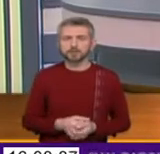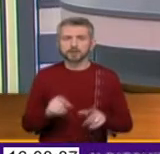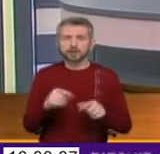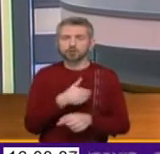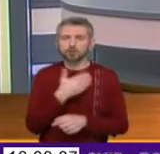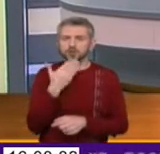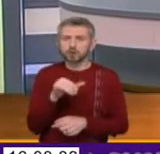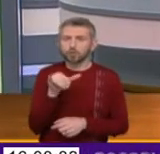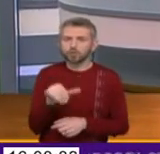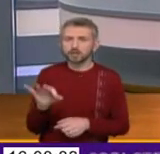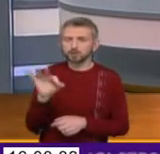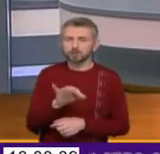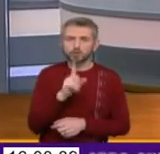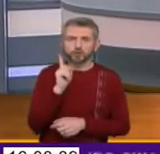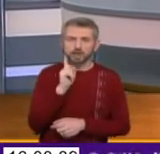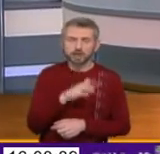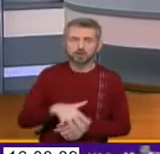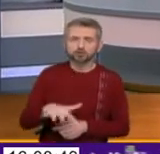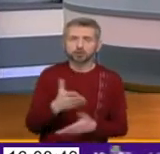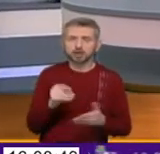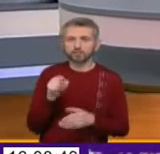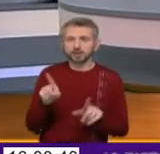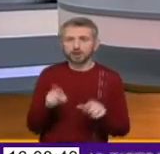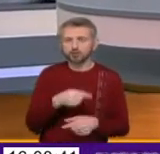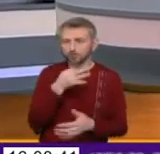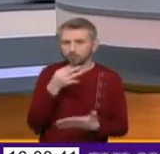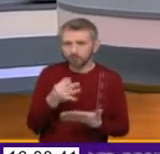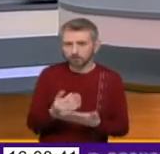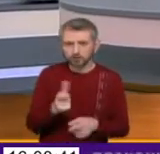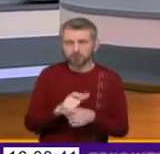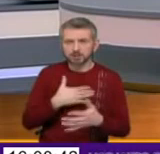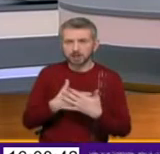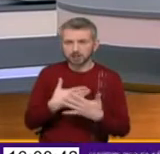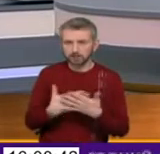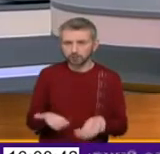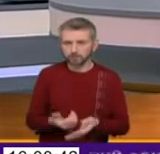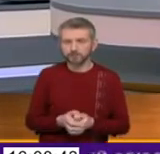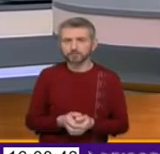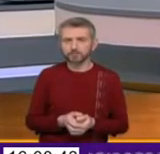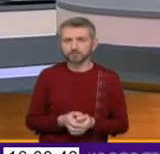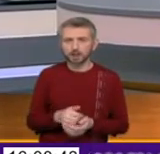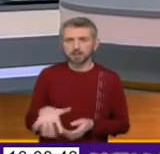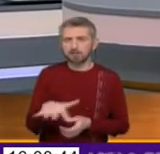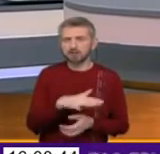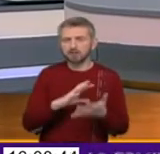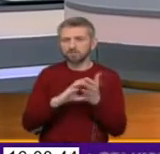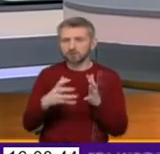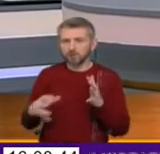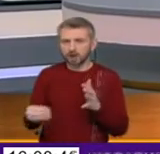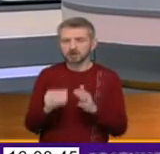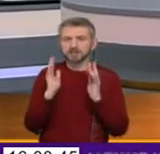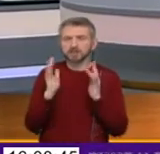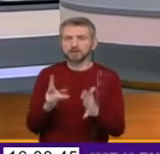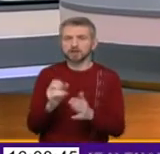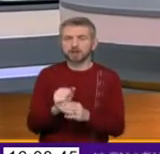хочу запитати у вас з приводу зелених зон, якими ви також опікуєтеся досить активно на масиві Виноградар. Сквер